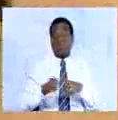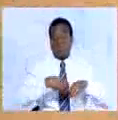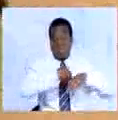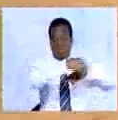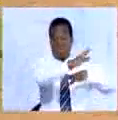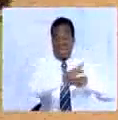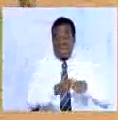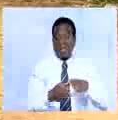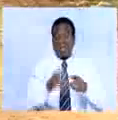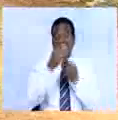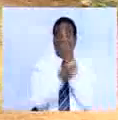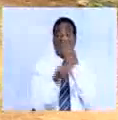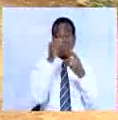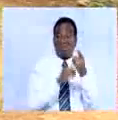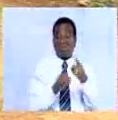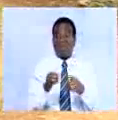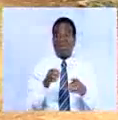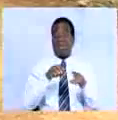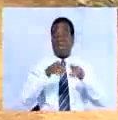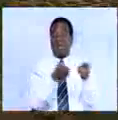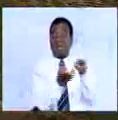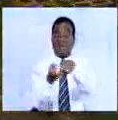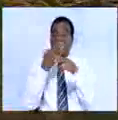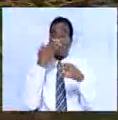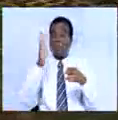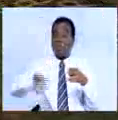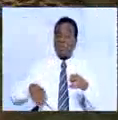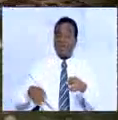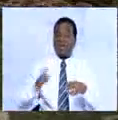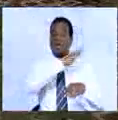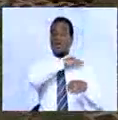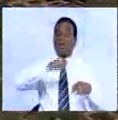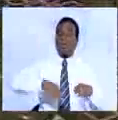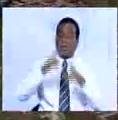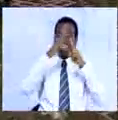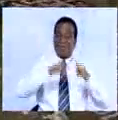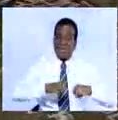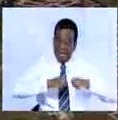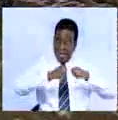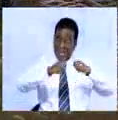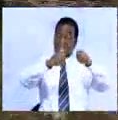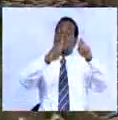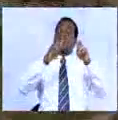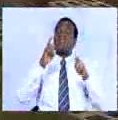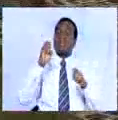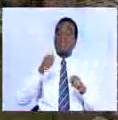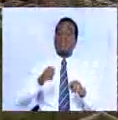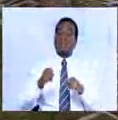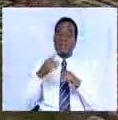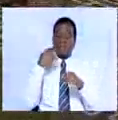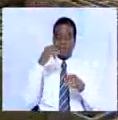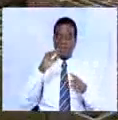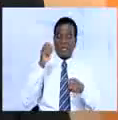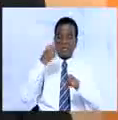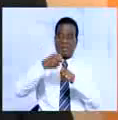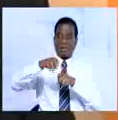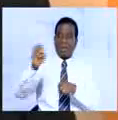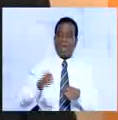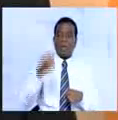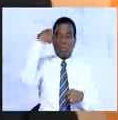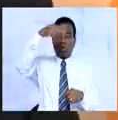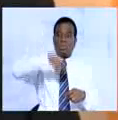de produits face à la dégradation des pistes villageoises. Le maire de la ville tente, tant bien que mal, de résorber ces difficultés.